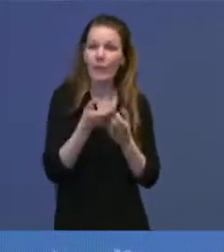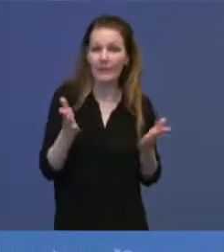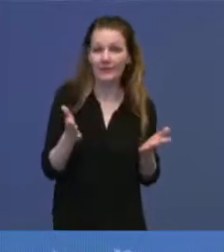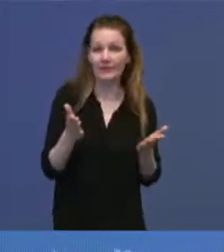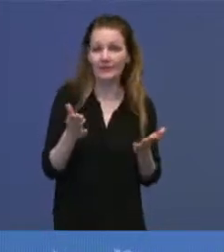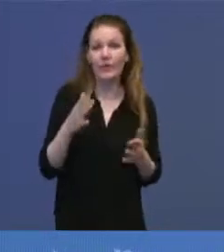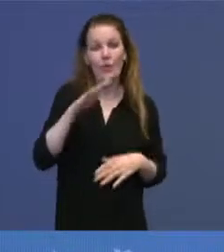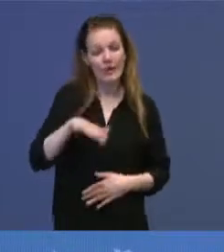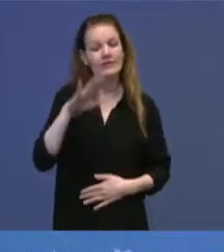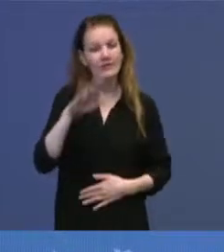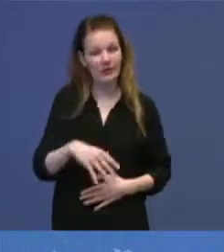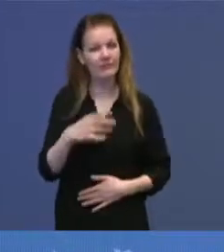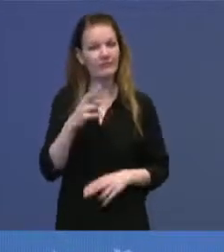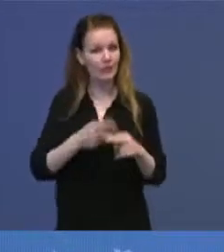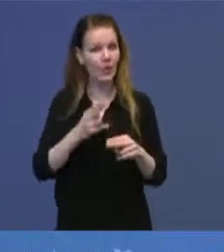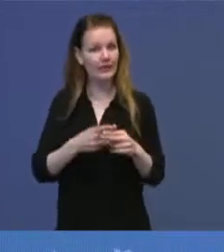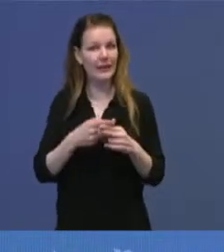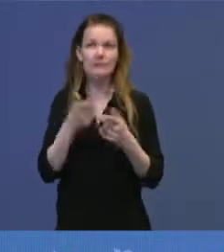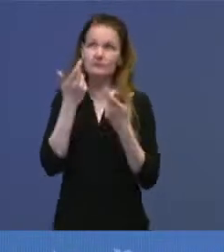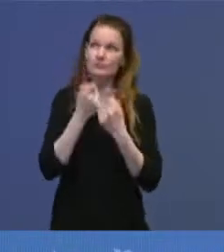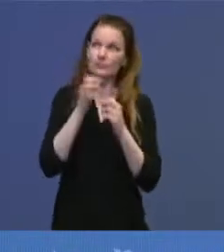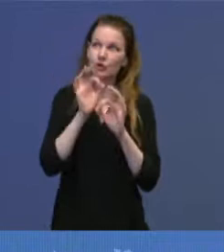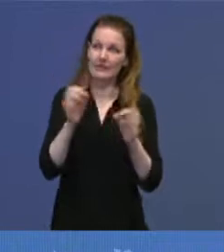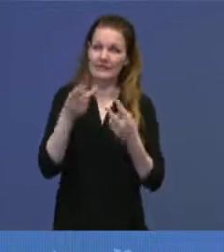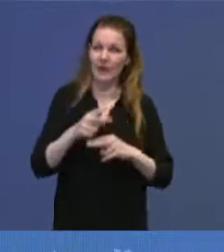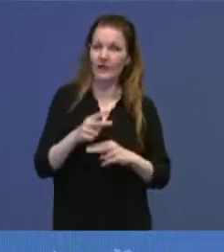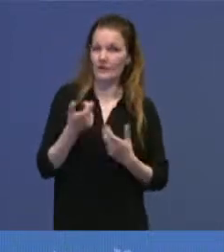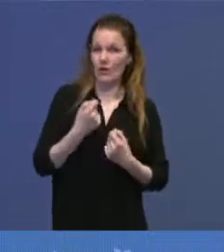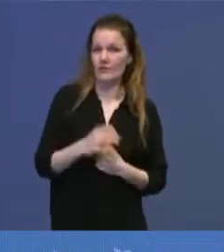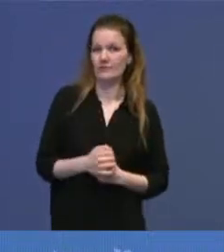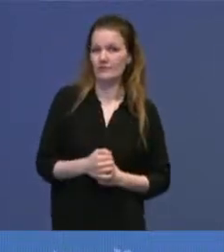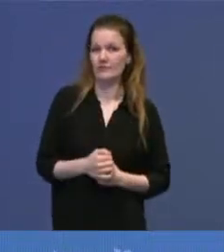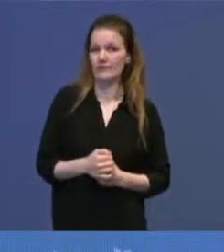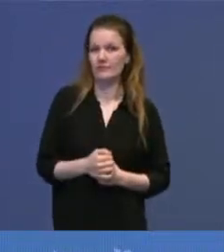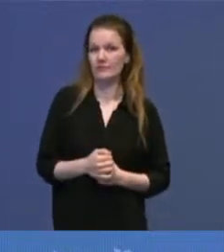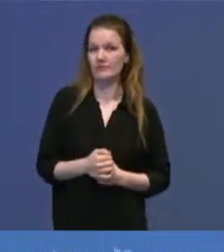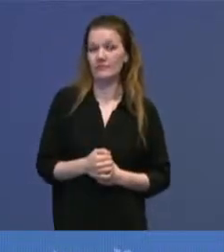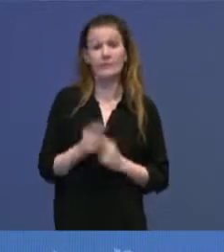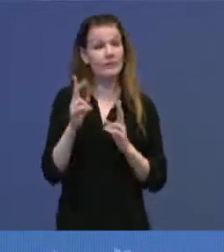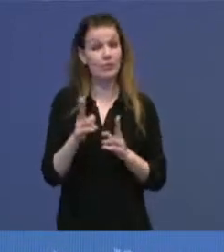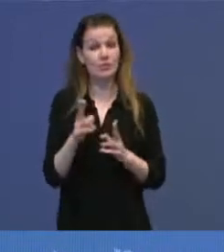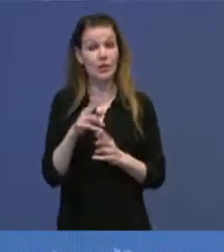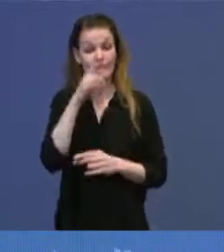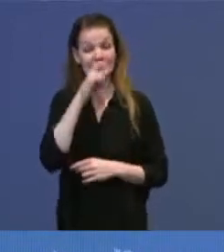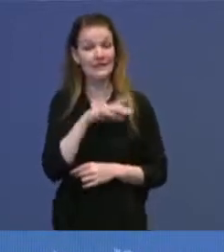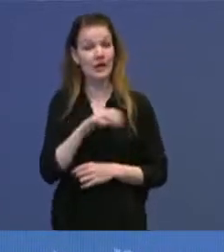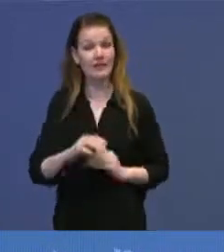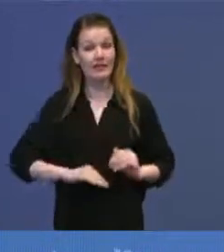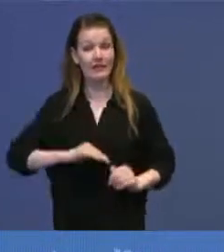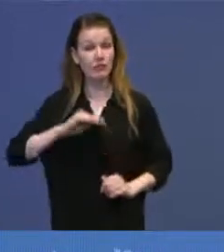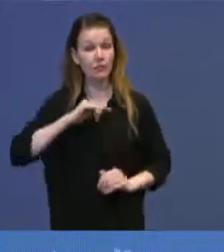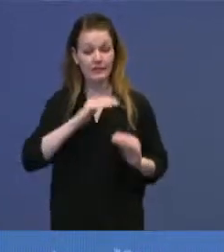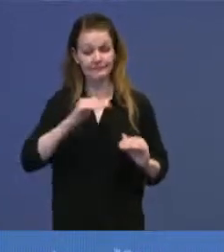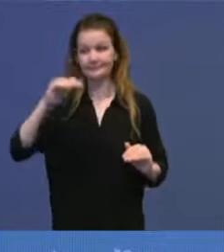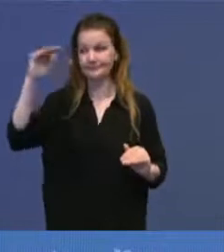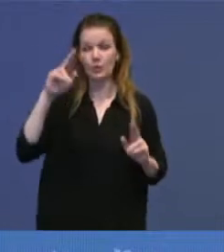høre klare svar på klare spørsmål. Men også i forhold til mennesker i alle generasjoner, at vi